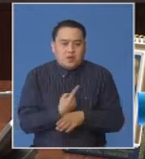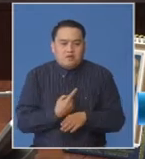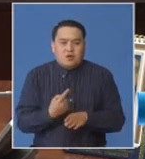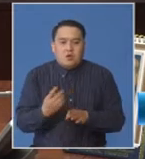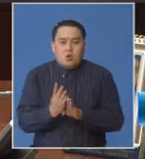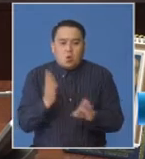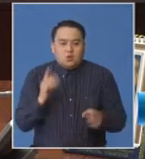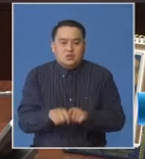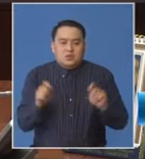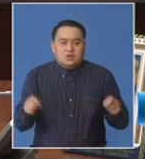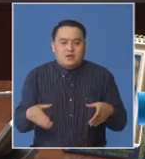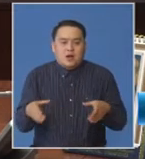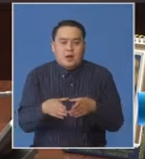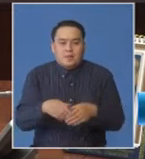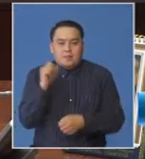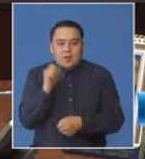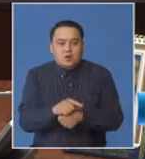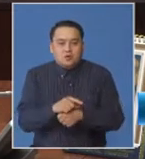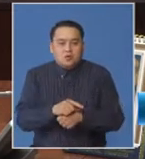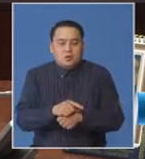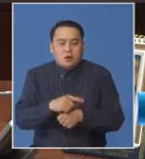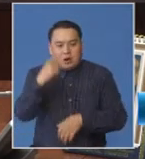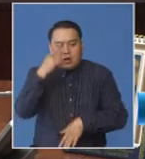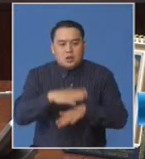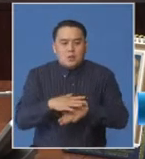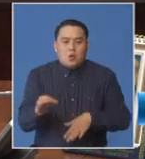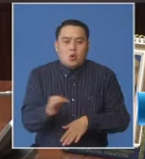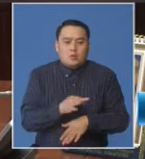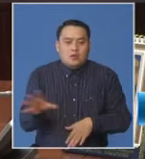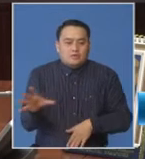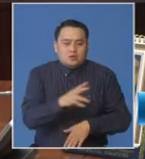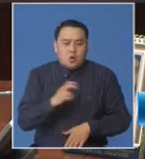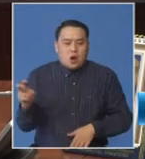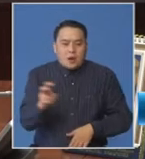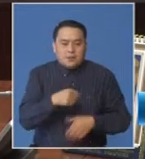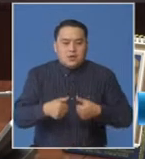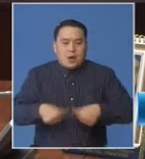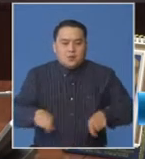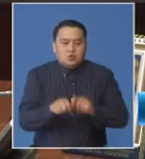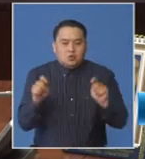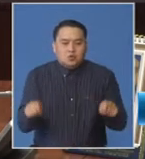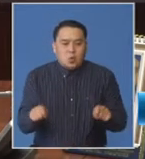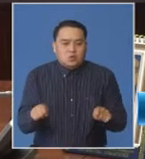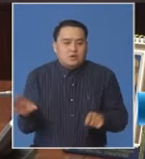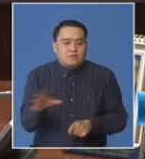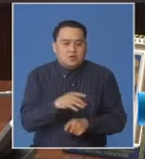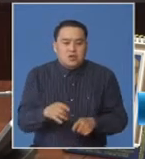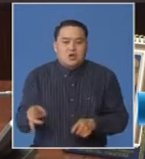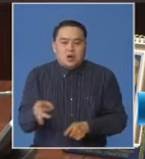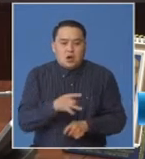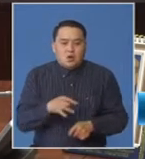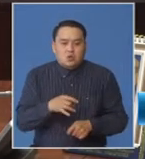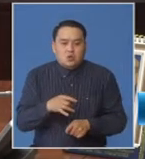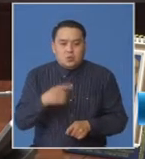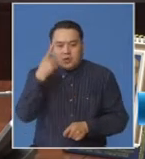когда создавал по поручению акима области, вы должны были все это объехать, комиссия создана была, все эти районы были